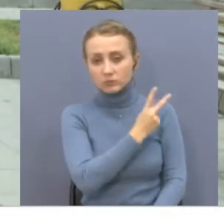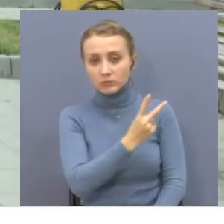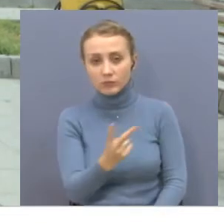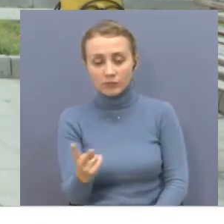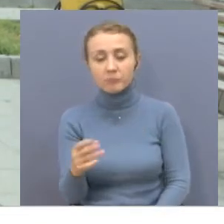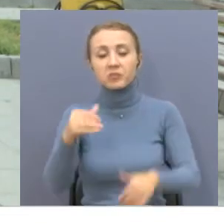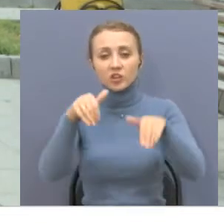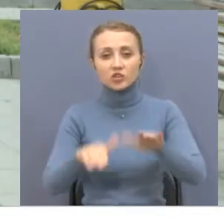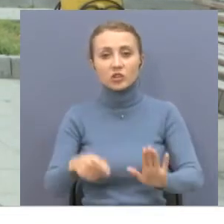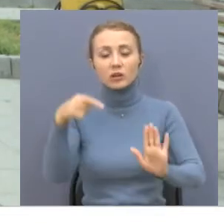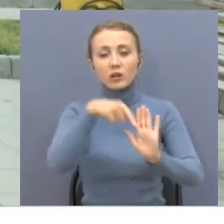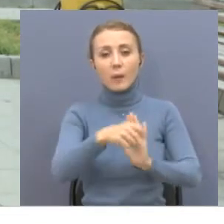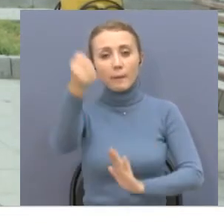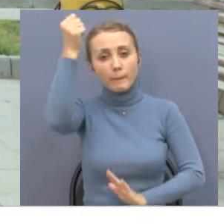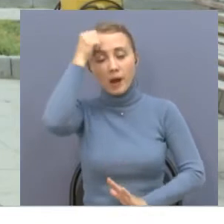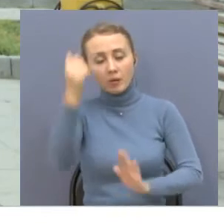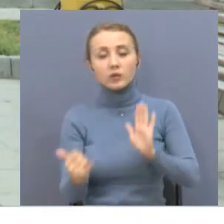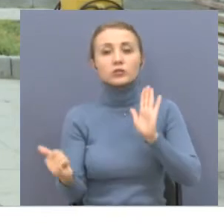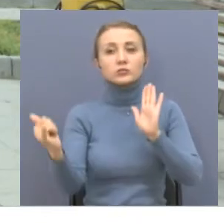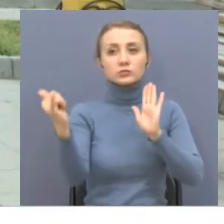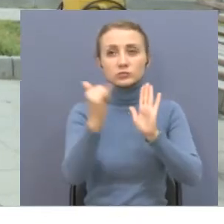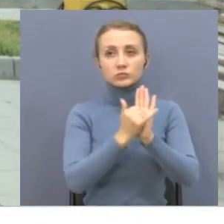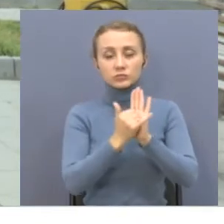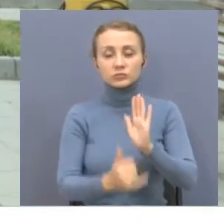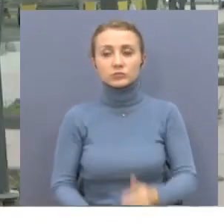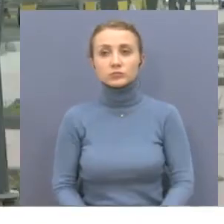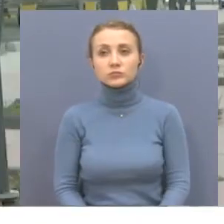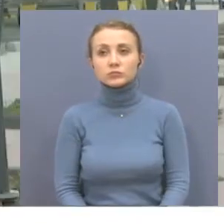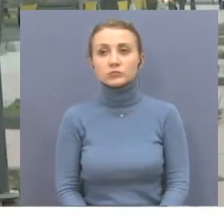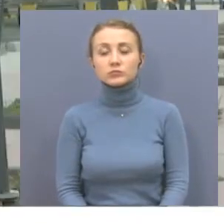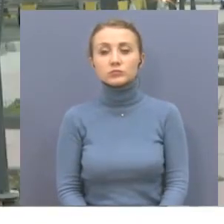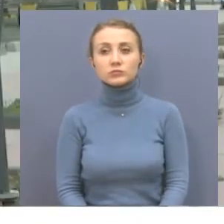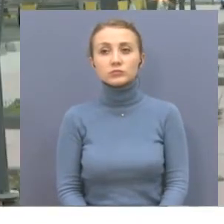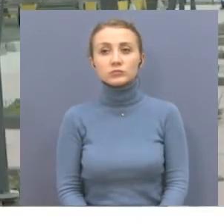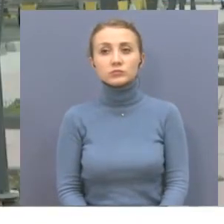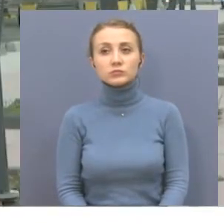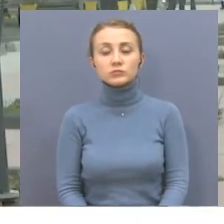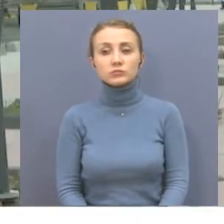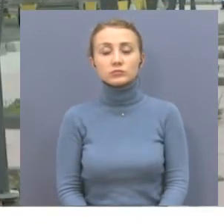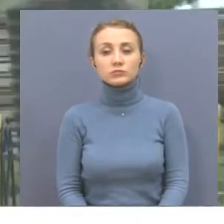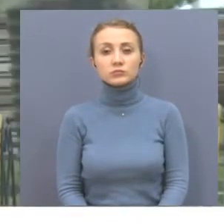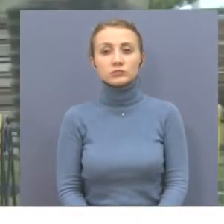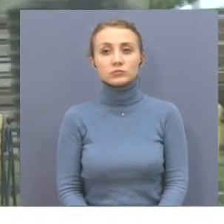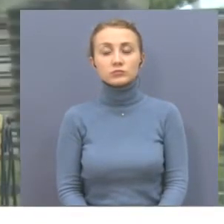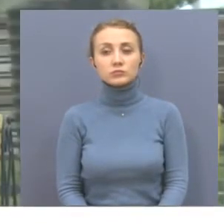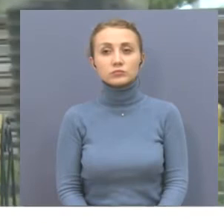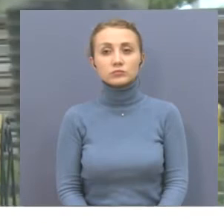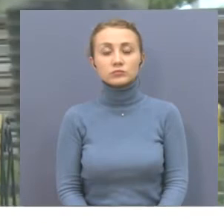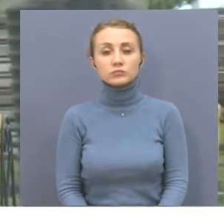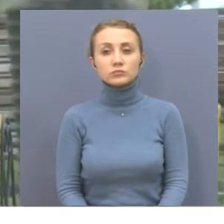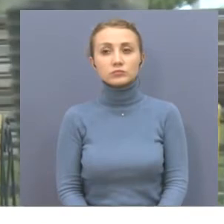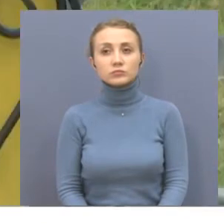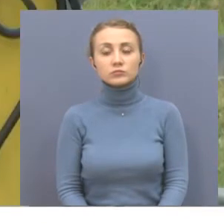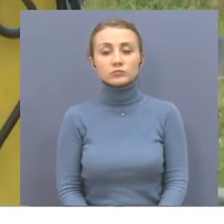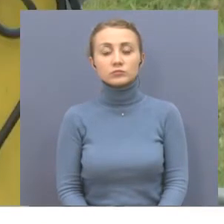ескерткіштің биіктігі және аумағы қандай болады, әлі де талқылану үстінде. Игілікті істі өңір басшысы Ермек Маржықбаевты назарға алған.